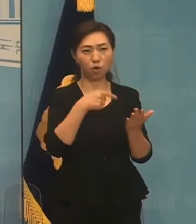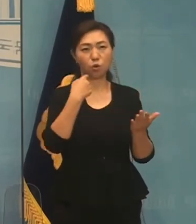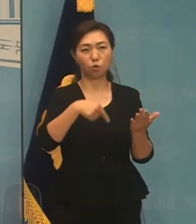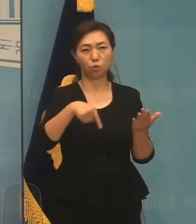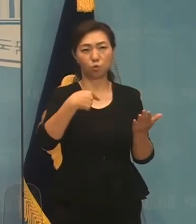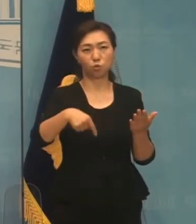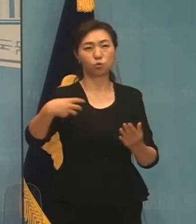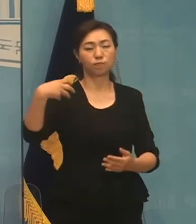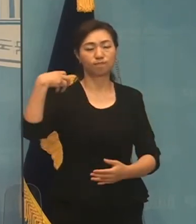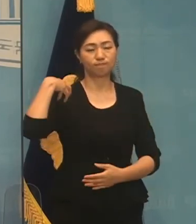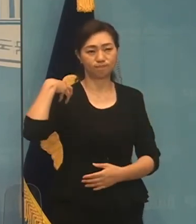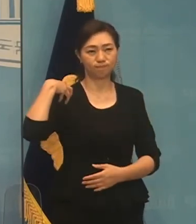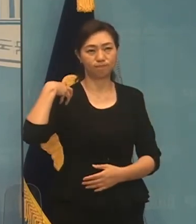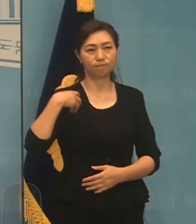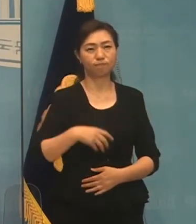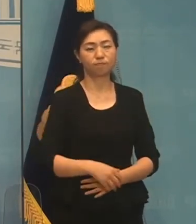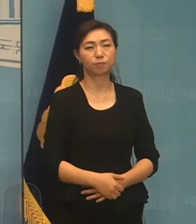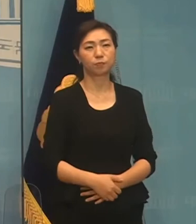교육시키겠습니다. 하나,